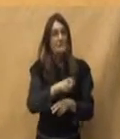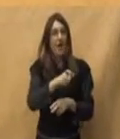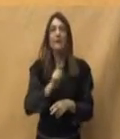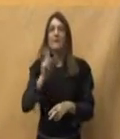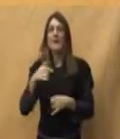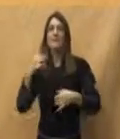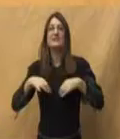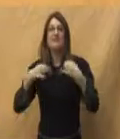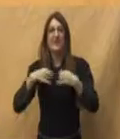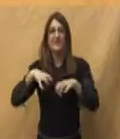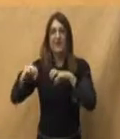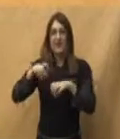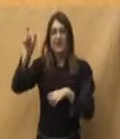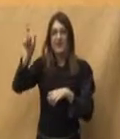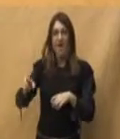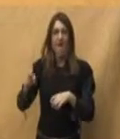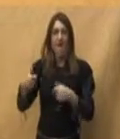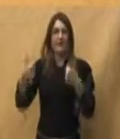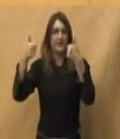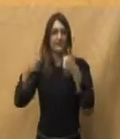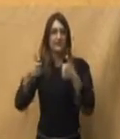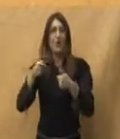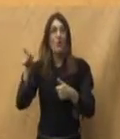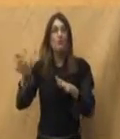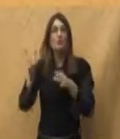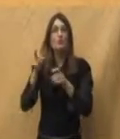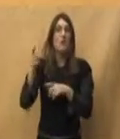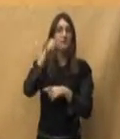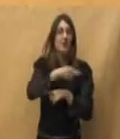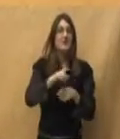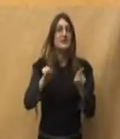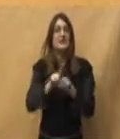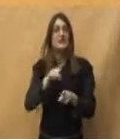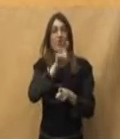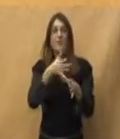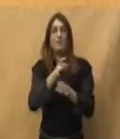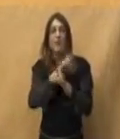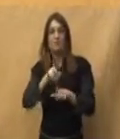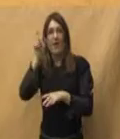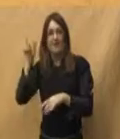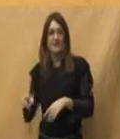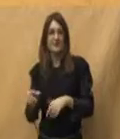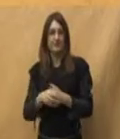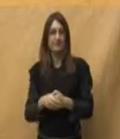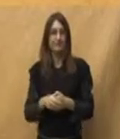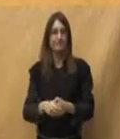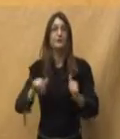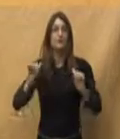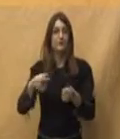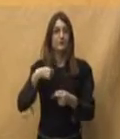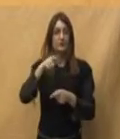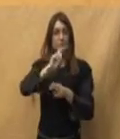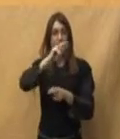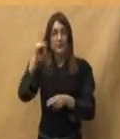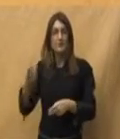pacijent-zdravstveni radnik. Ne zaboravite, zdravstveni radnik ne može bez pacijenta, pacijent ne može bez zdravstvenog radnika. I ono što vas još pozivam, a to